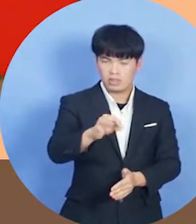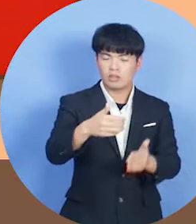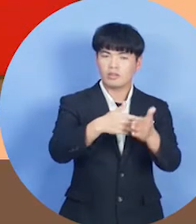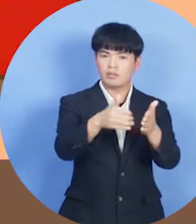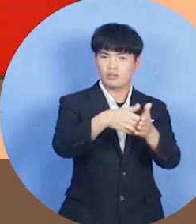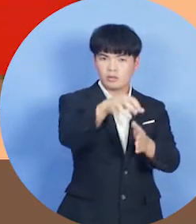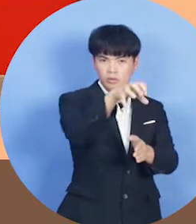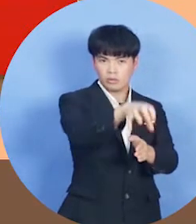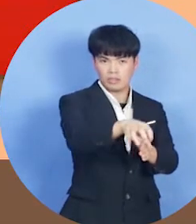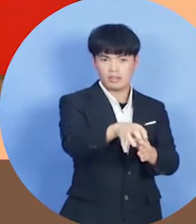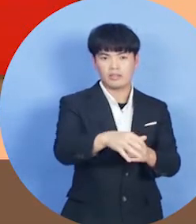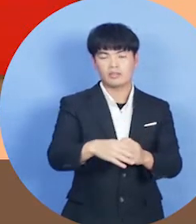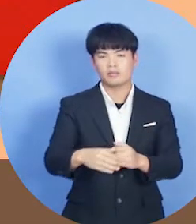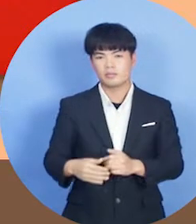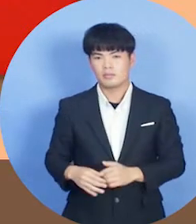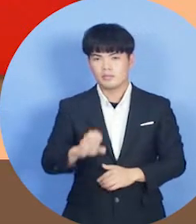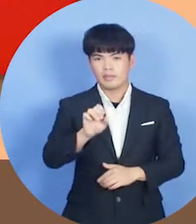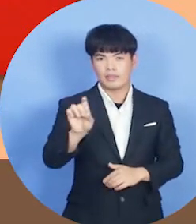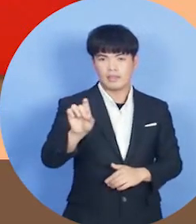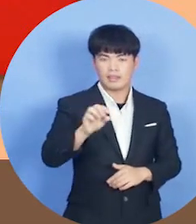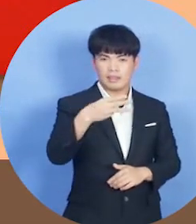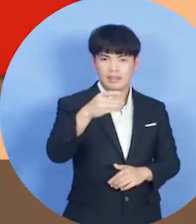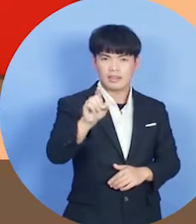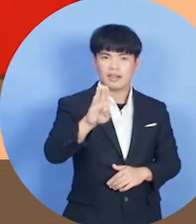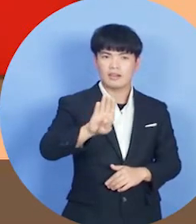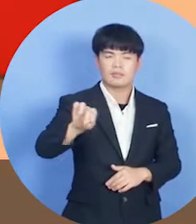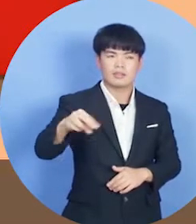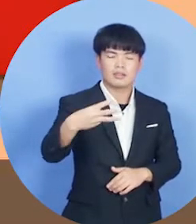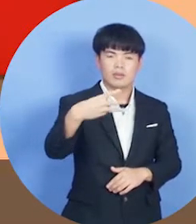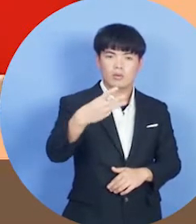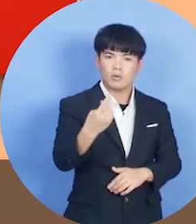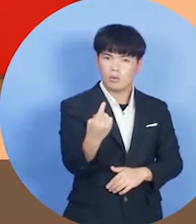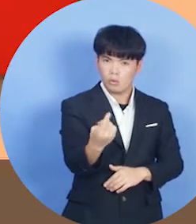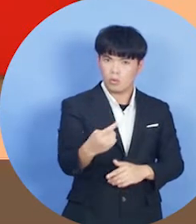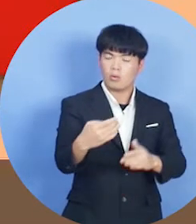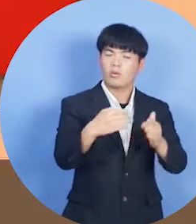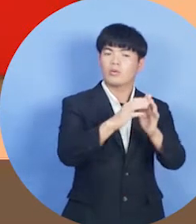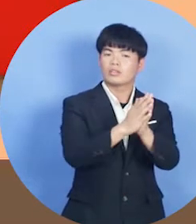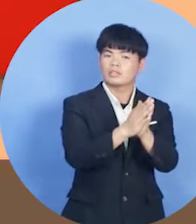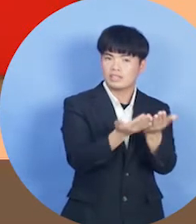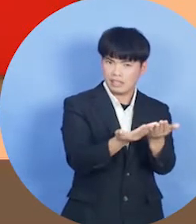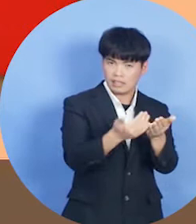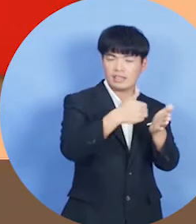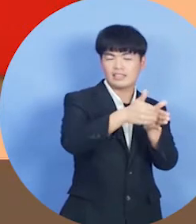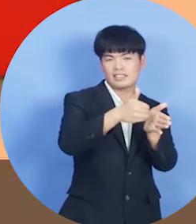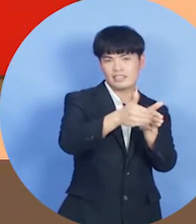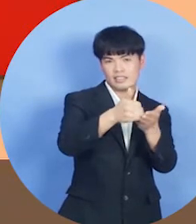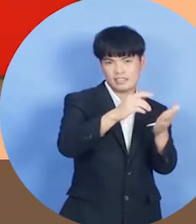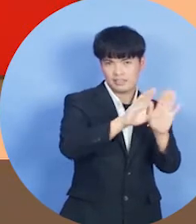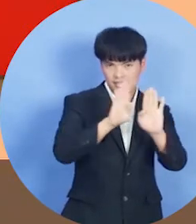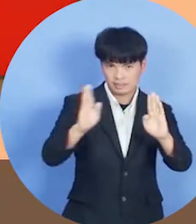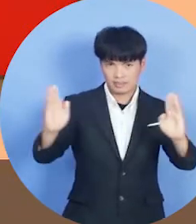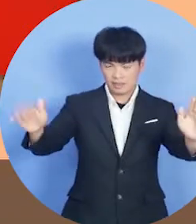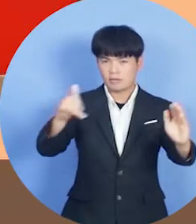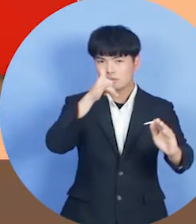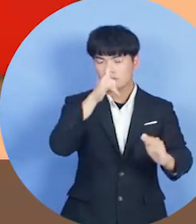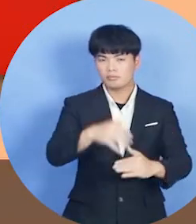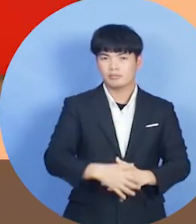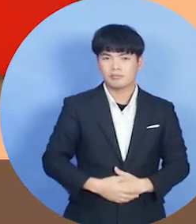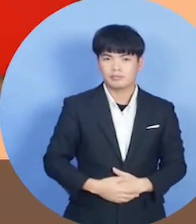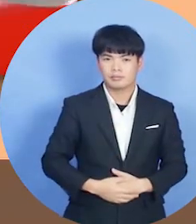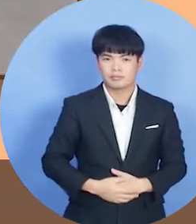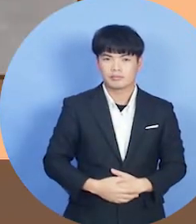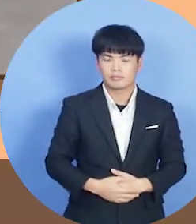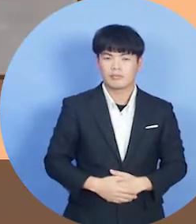전기전을 개최합니다. 타블로는 다양한 장르의 작품을 통해 시민들과 교감을 나누는 지역 문화예술단체이며